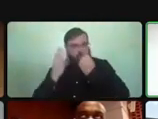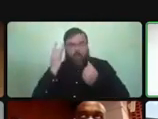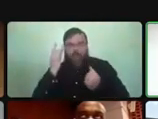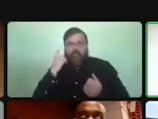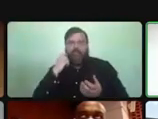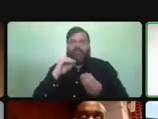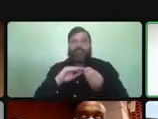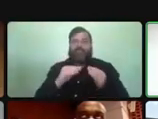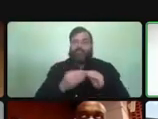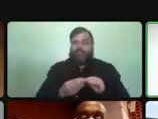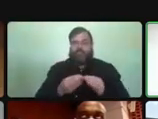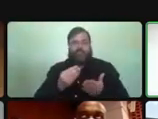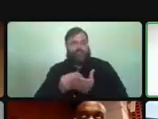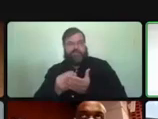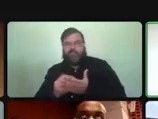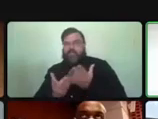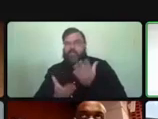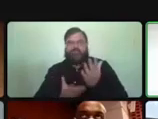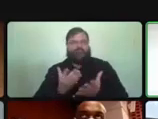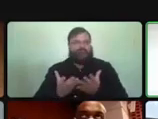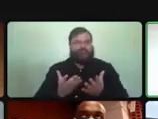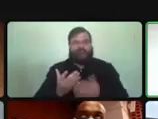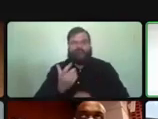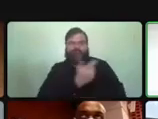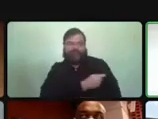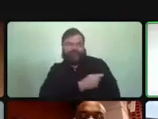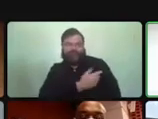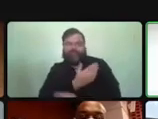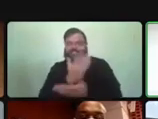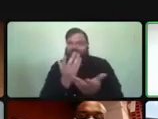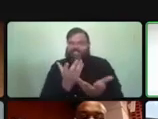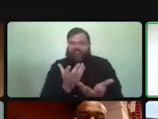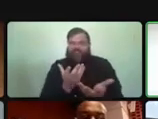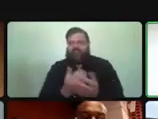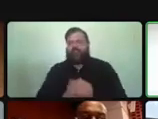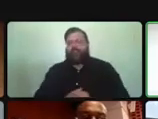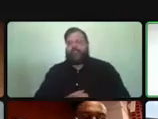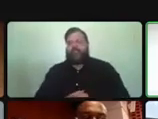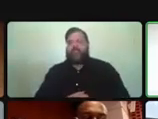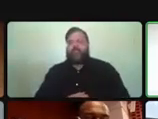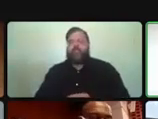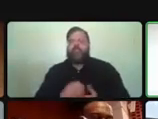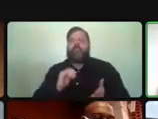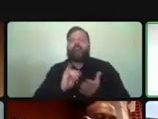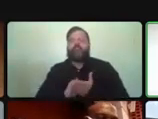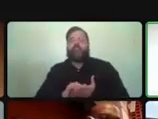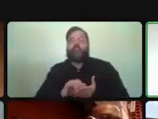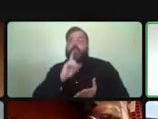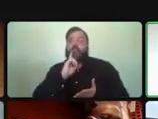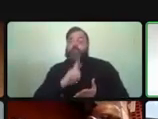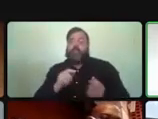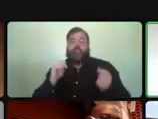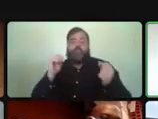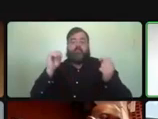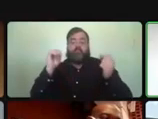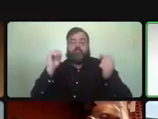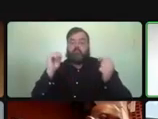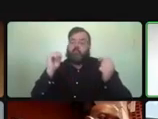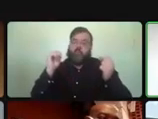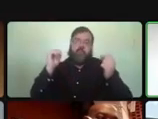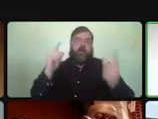na kwa kuwa idadi ya vipimo ambavyo tunaweza kufanya haitakuwa kubwa sana,